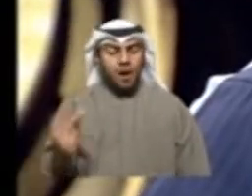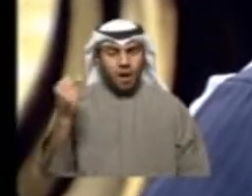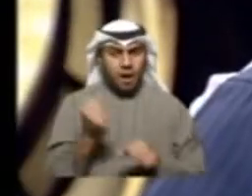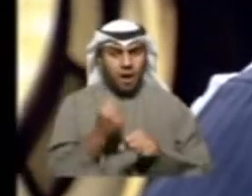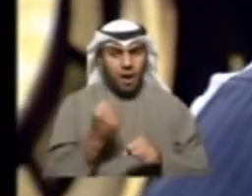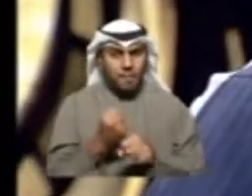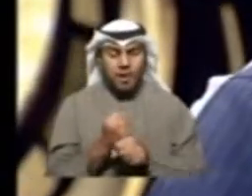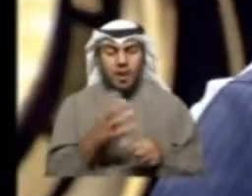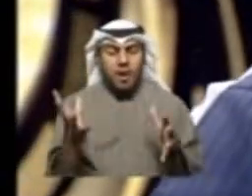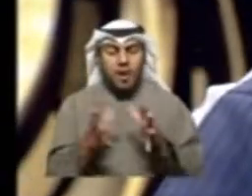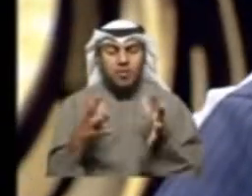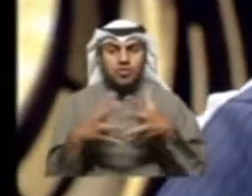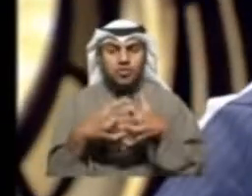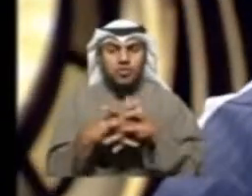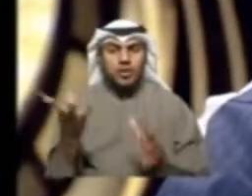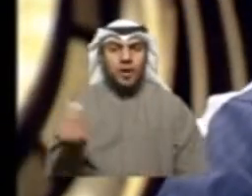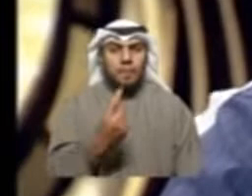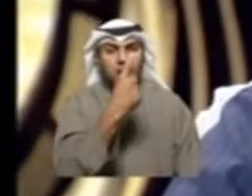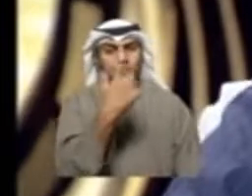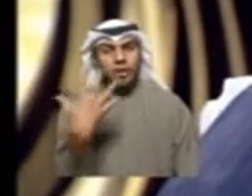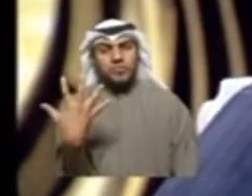1500 شركة قيدت